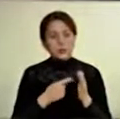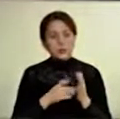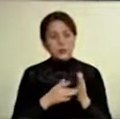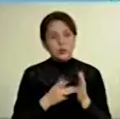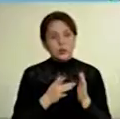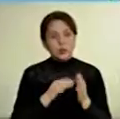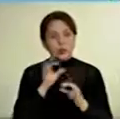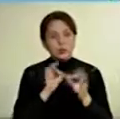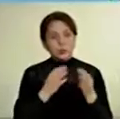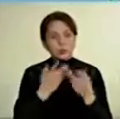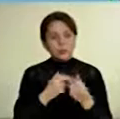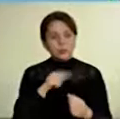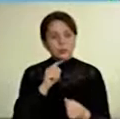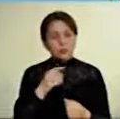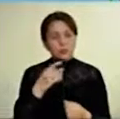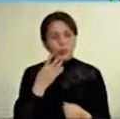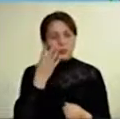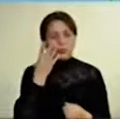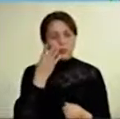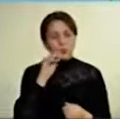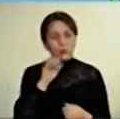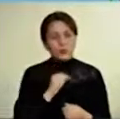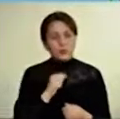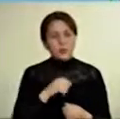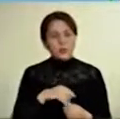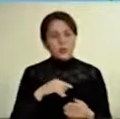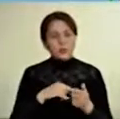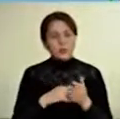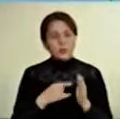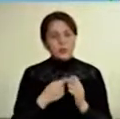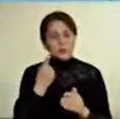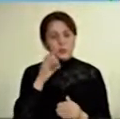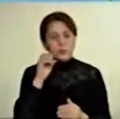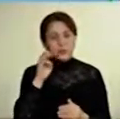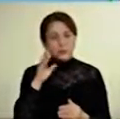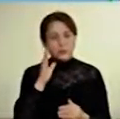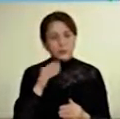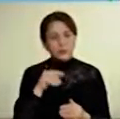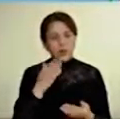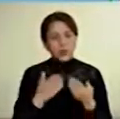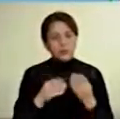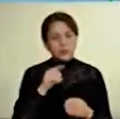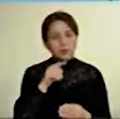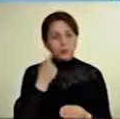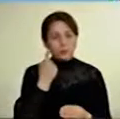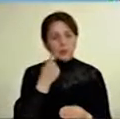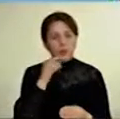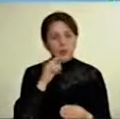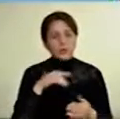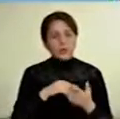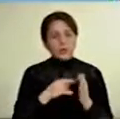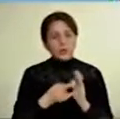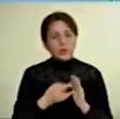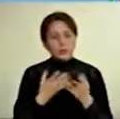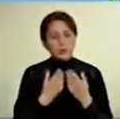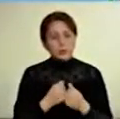bo'lsangiz, mana shu 4 ta kataklarimiz esa 1 santimetrni berar ekan. Agar uni mana bu bitta katagini oladigan